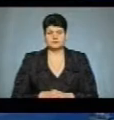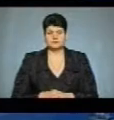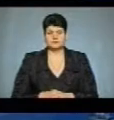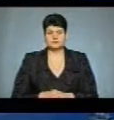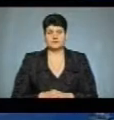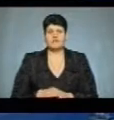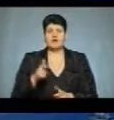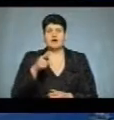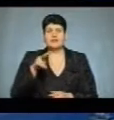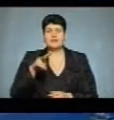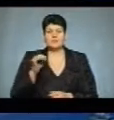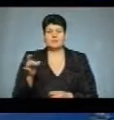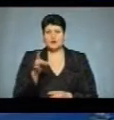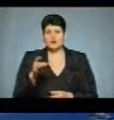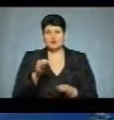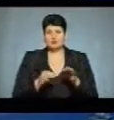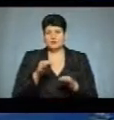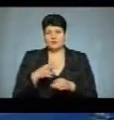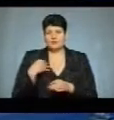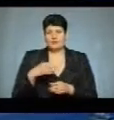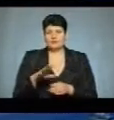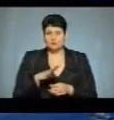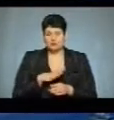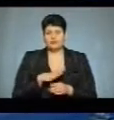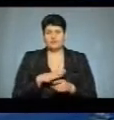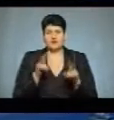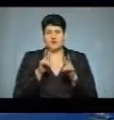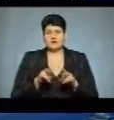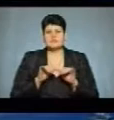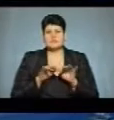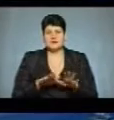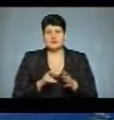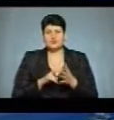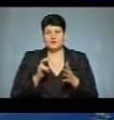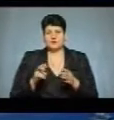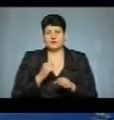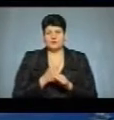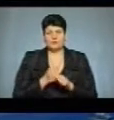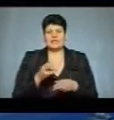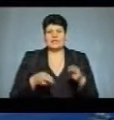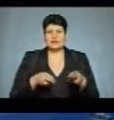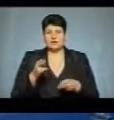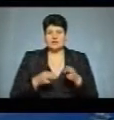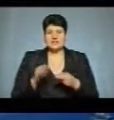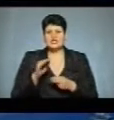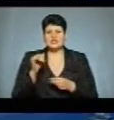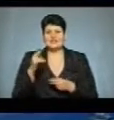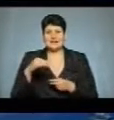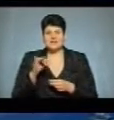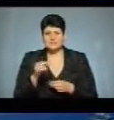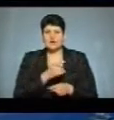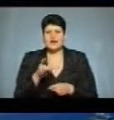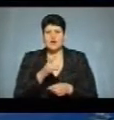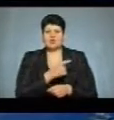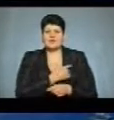Тим часом у Галицькому районному суді у Львові відбувся черговий розгляд справи щодо відсторонення від роботи хірурга Жидачівської районної лікарні Юрія